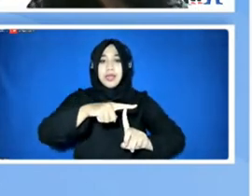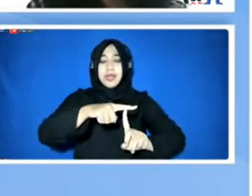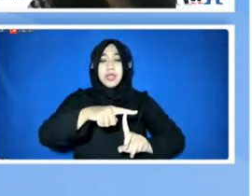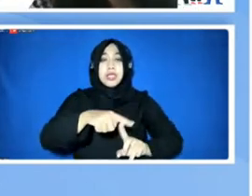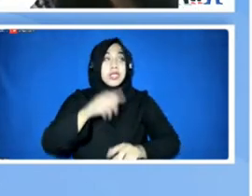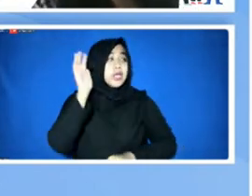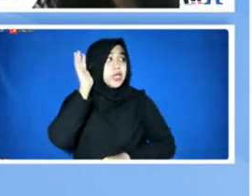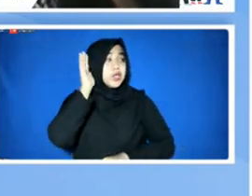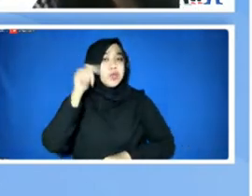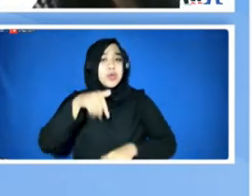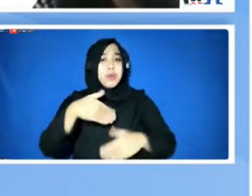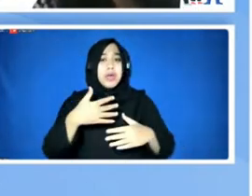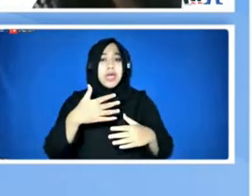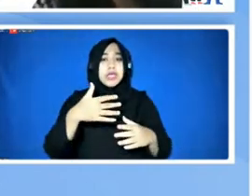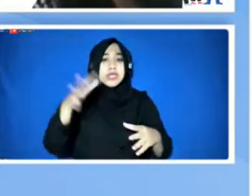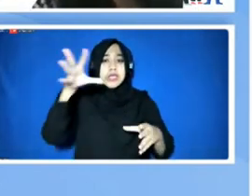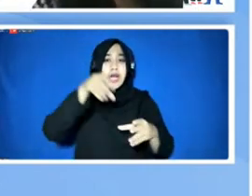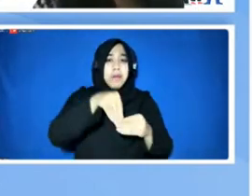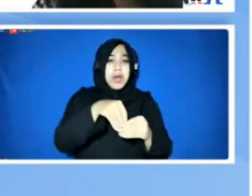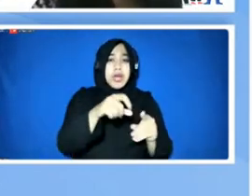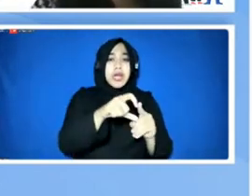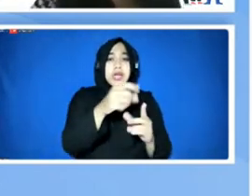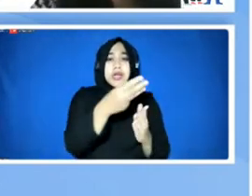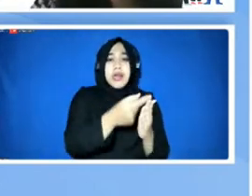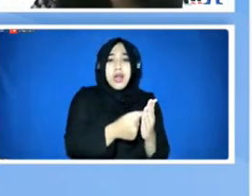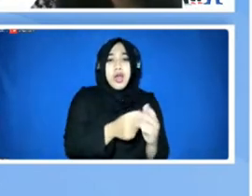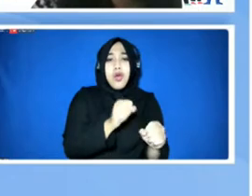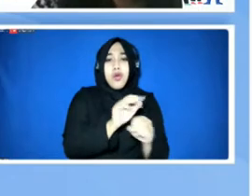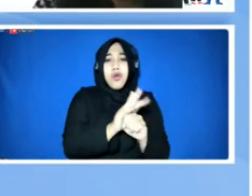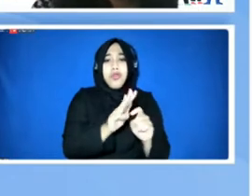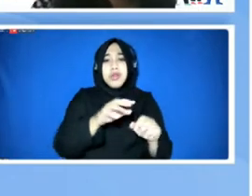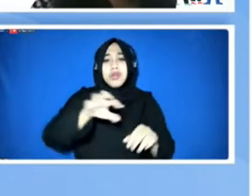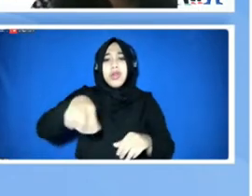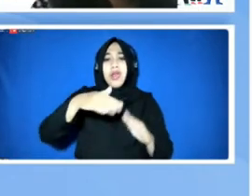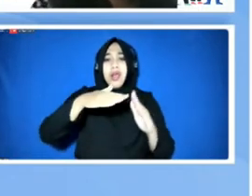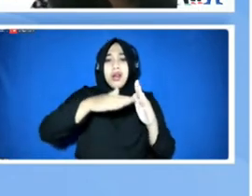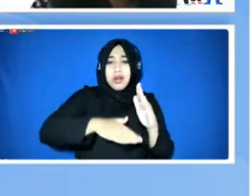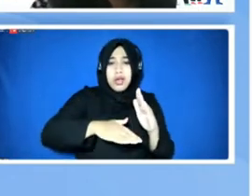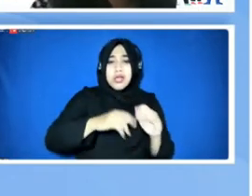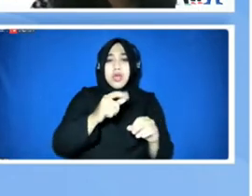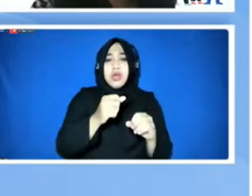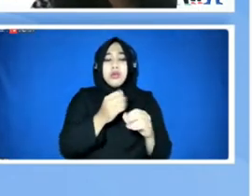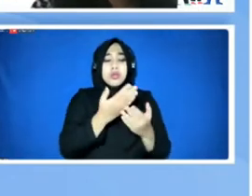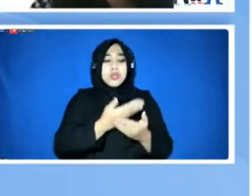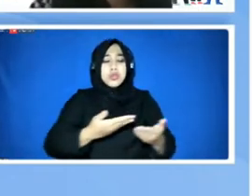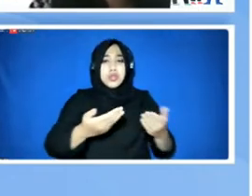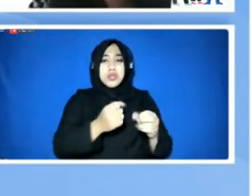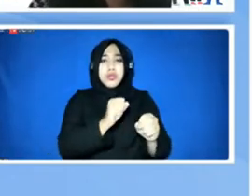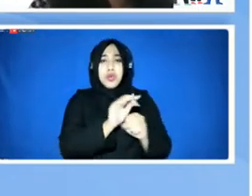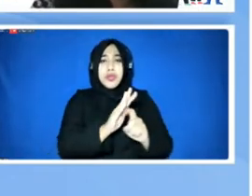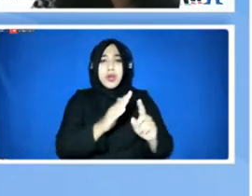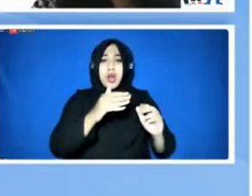di sini adalah serapan dana COVID di daerah yang rendah, yang pada akhirnya menyebabkan kondisi pandemi di daerah memburuk, terutama di daerah luar